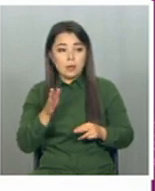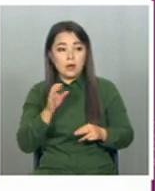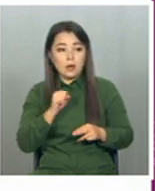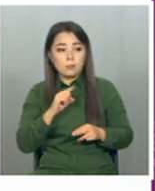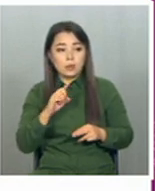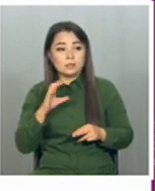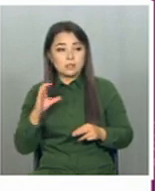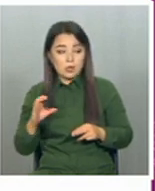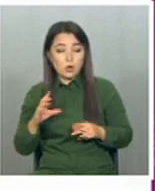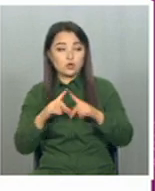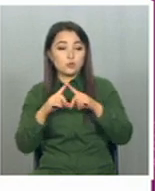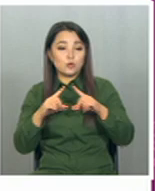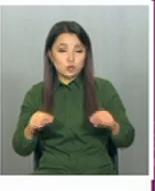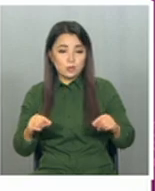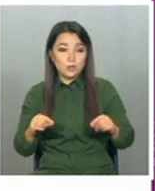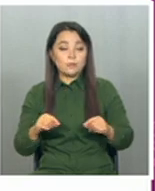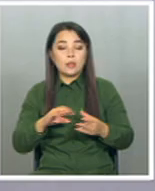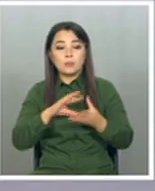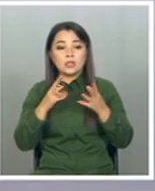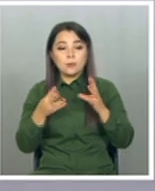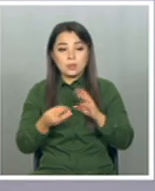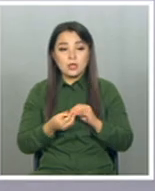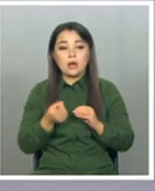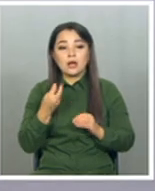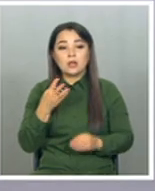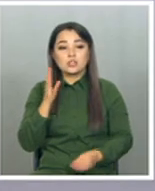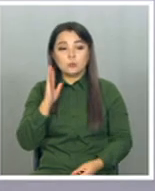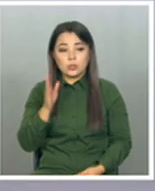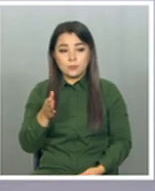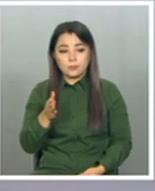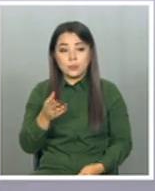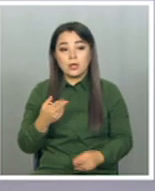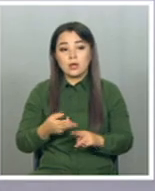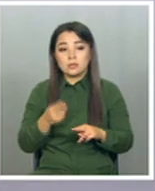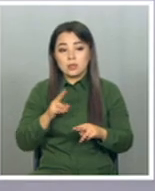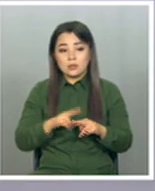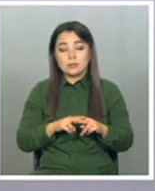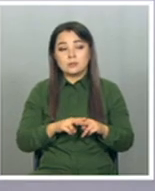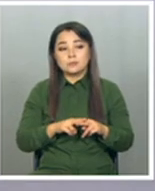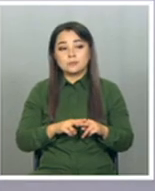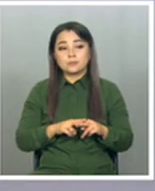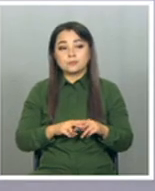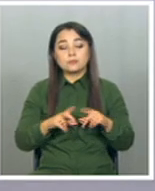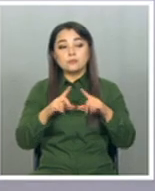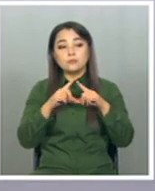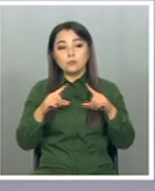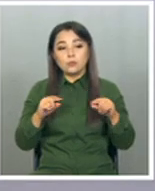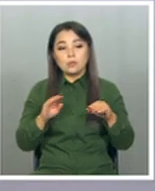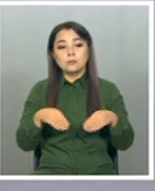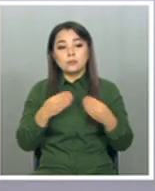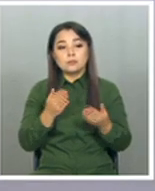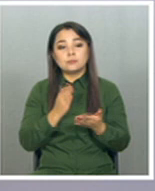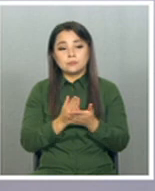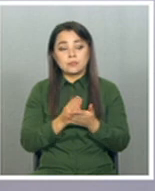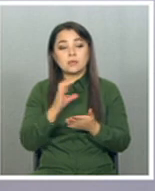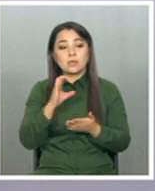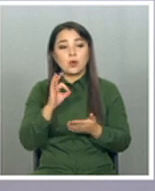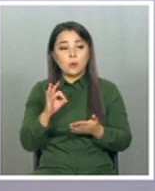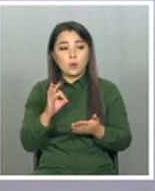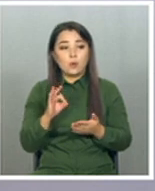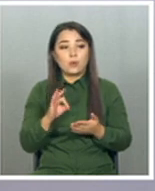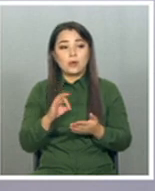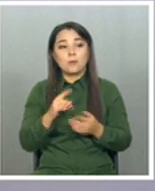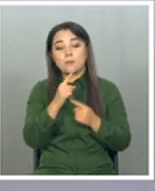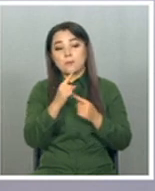ABC үшбұрышының периметрі қанша? Яғни, балалар, бізде мынау үшбұрыш берілген және CO